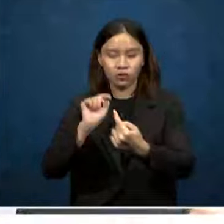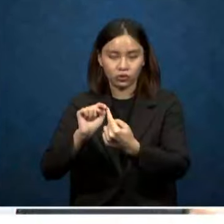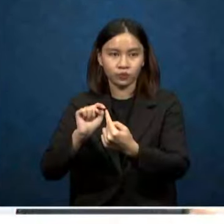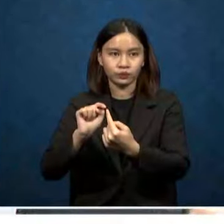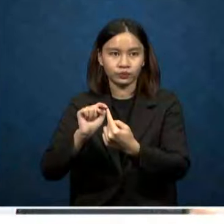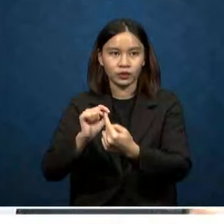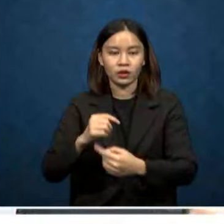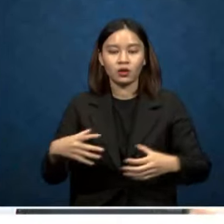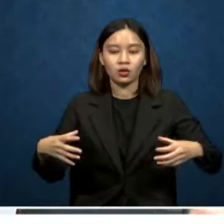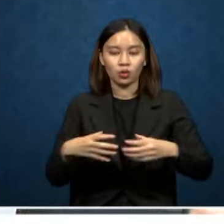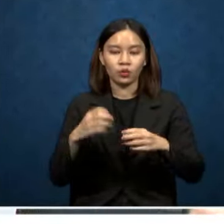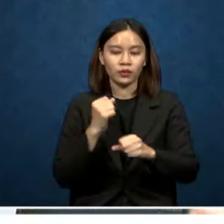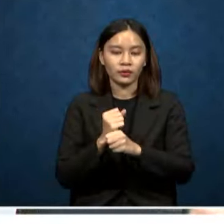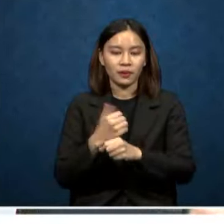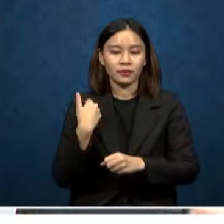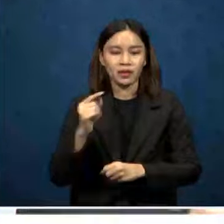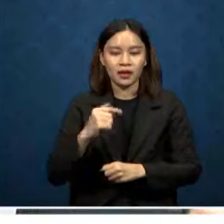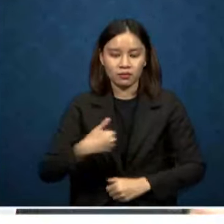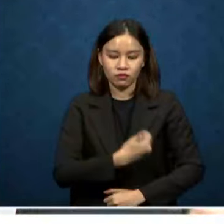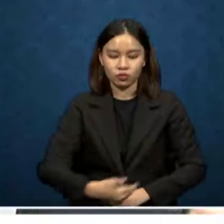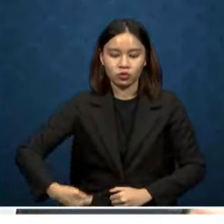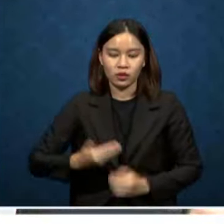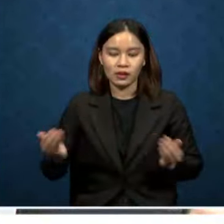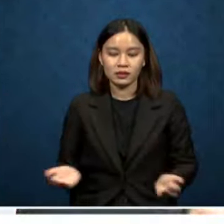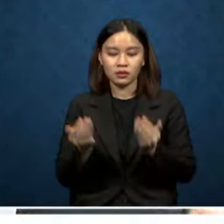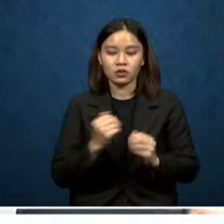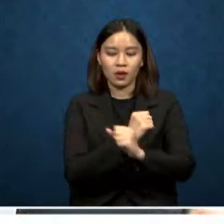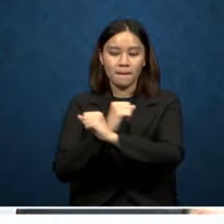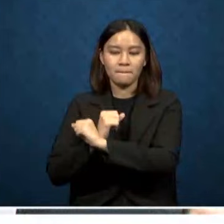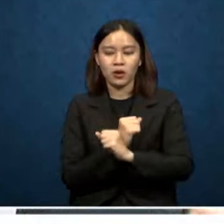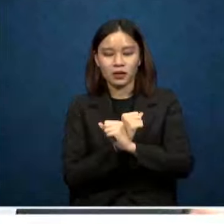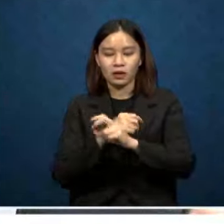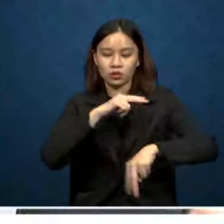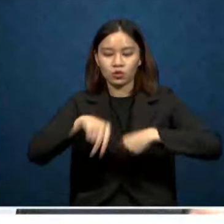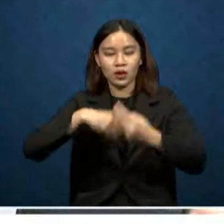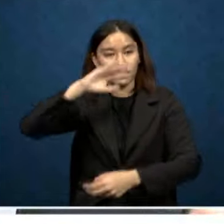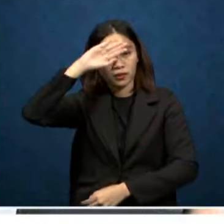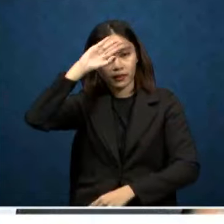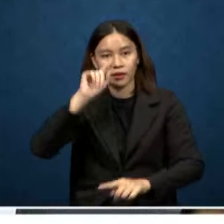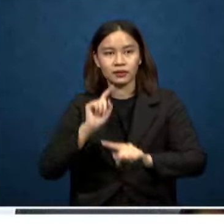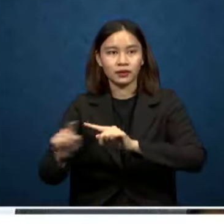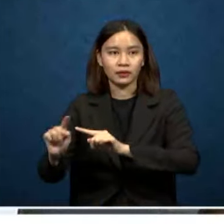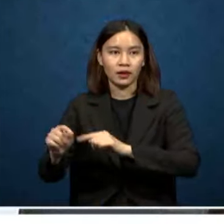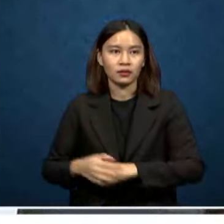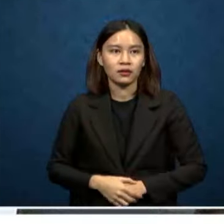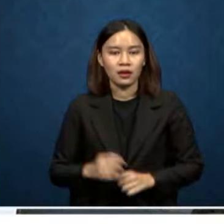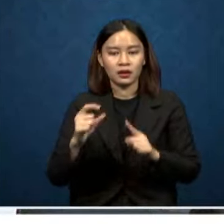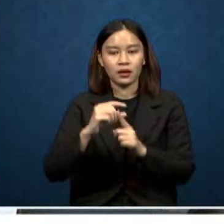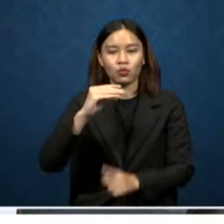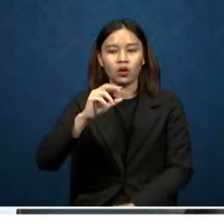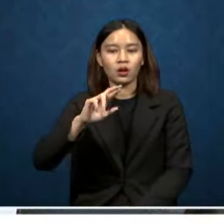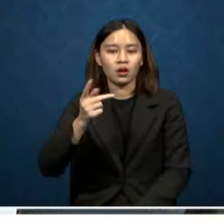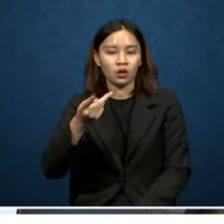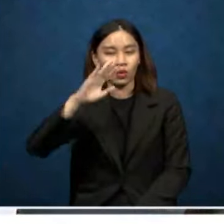ที่คณะได้ใช้คำว่าสร้างเสริมสุขภาวะป้องกันและรักษาโลคครับรักษาคงไม่ใช้คำว่าโลคนะ